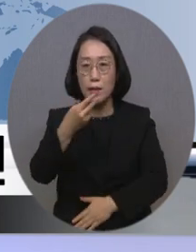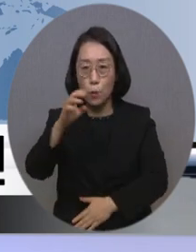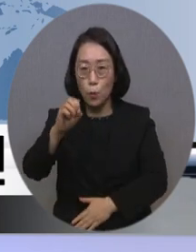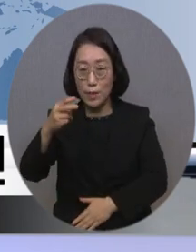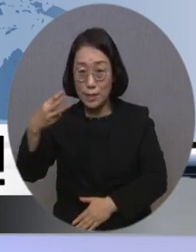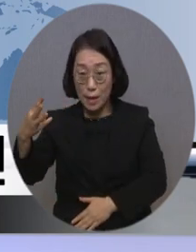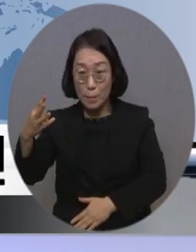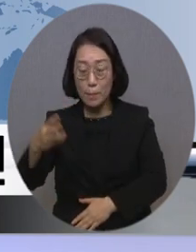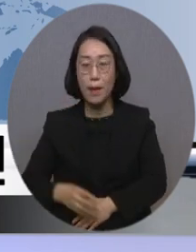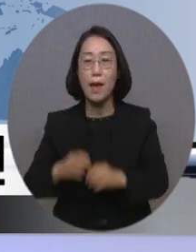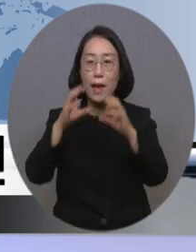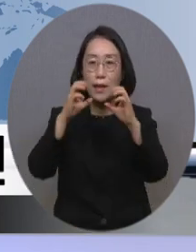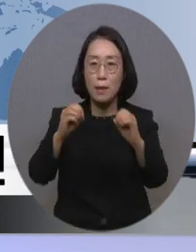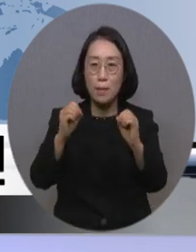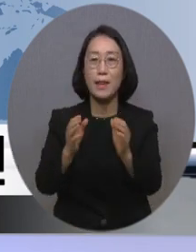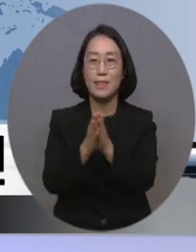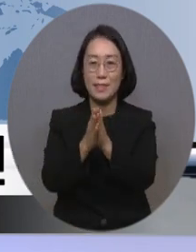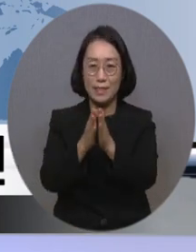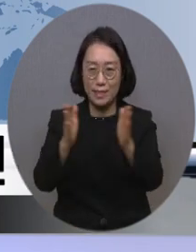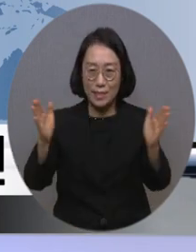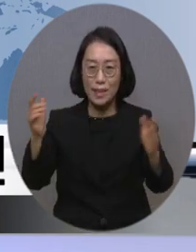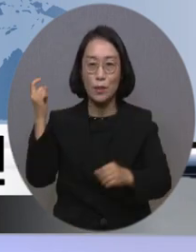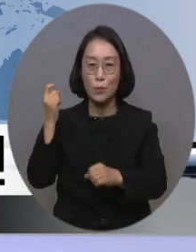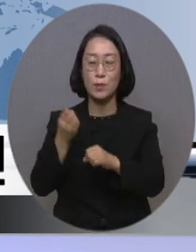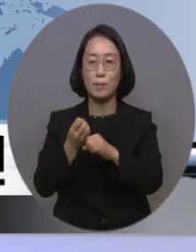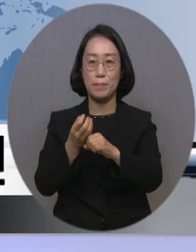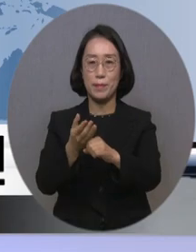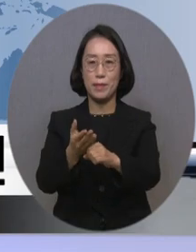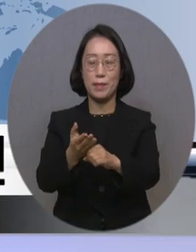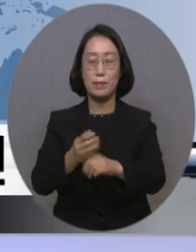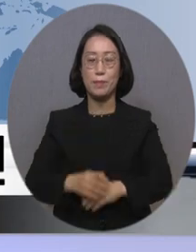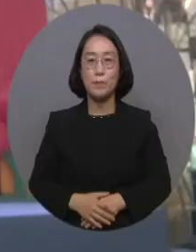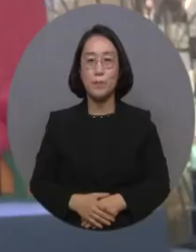막을 올렸습니다. 현장에 박성용 기자가 다녀왔습니다.